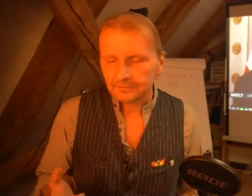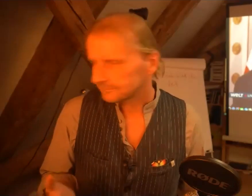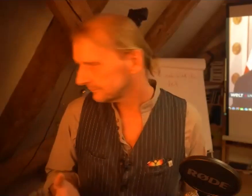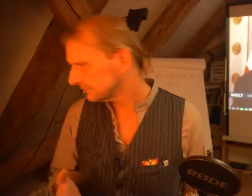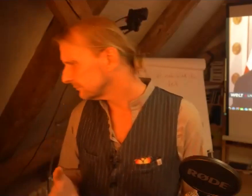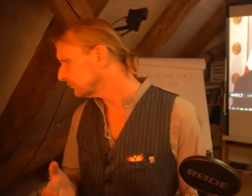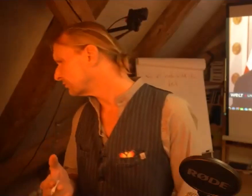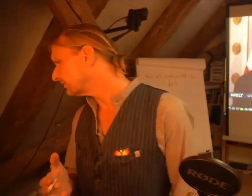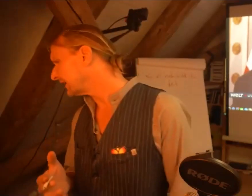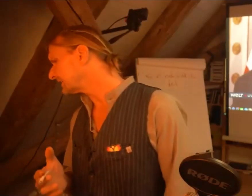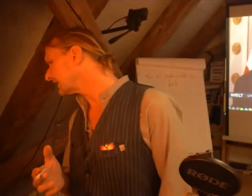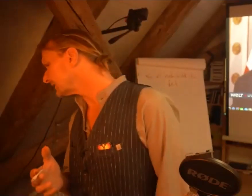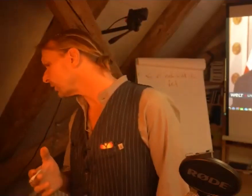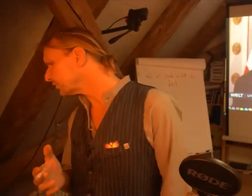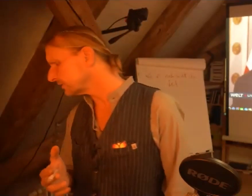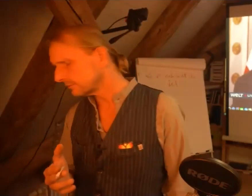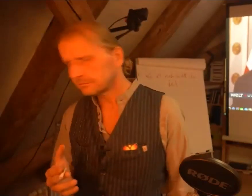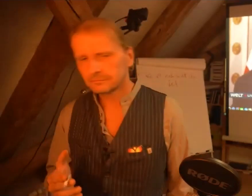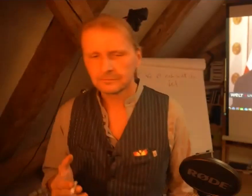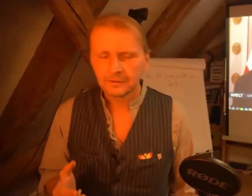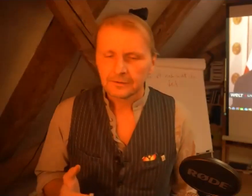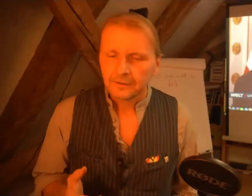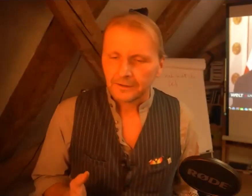Aber, Edgar, sei mal ruhig.